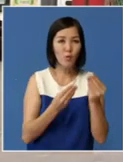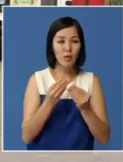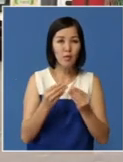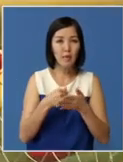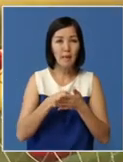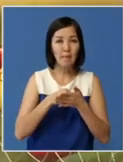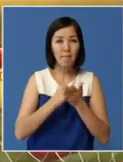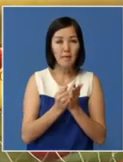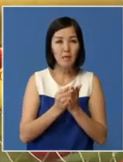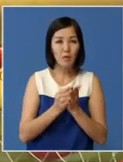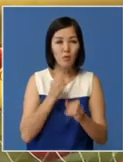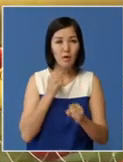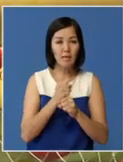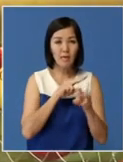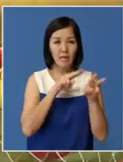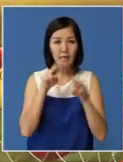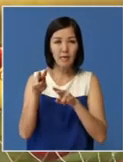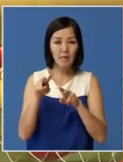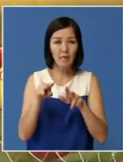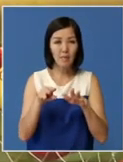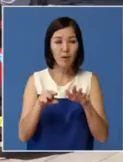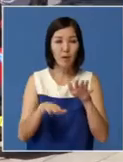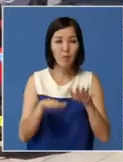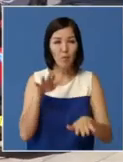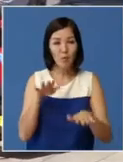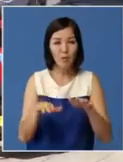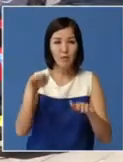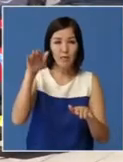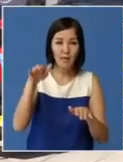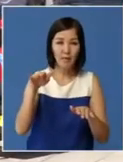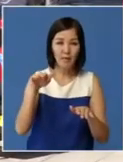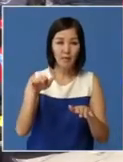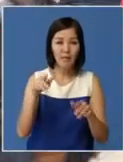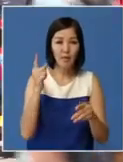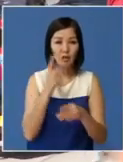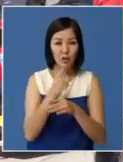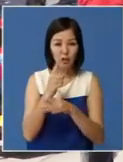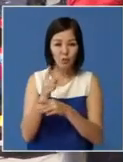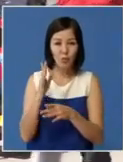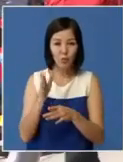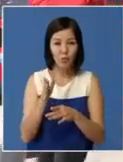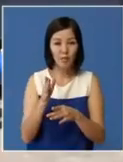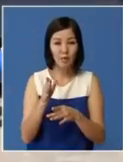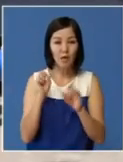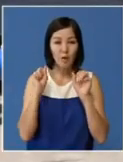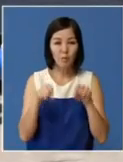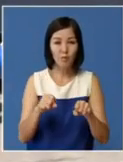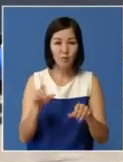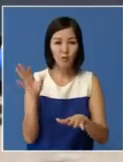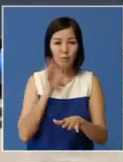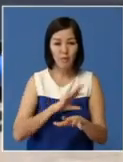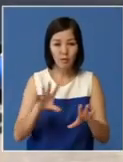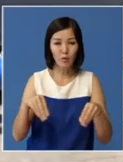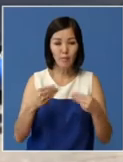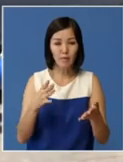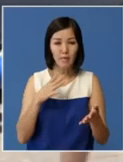қадағаланып, балалардың бойы мен салмағына қарай шектеу қойылады. Яғни ойын құралы әр баланың мүмкіндігіне қарай пайдалануға беріліп отырады. Бұл